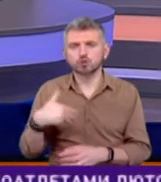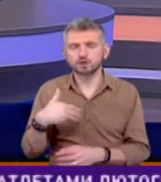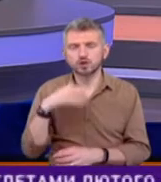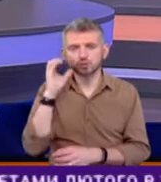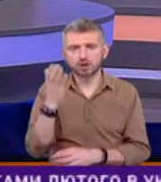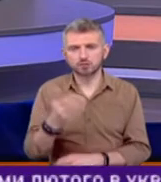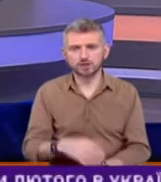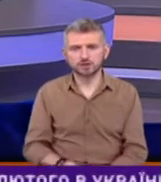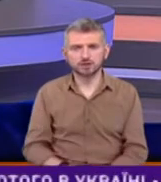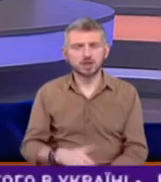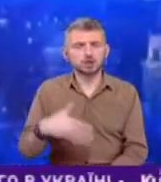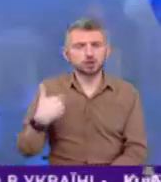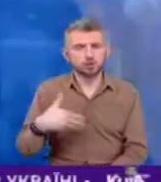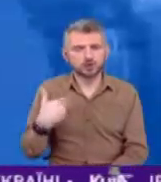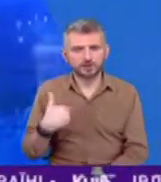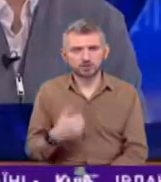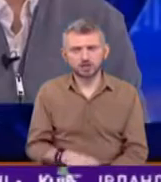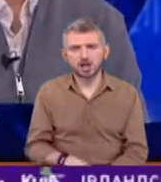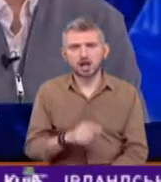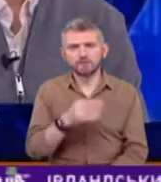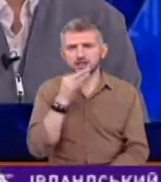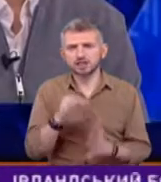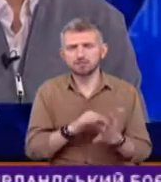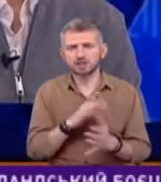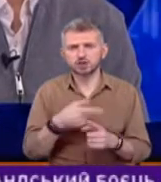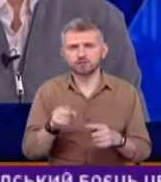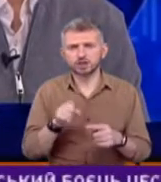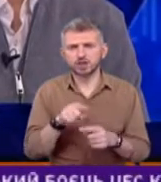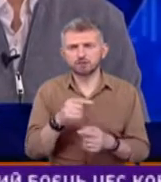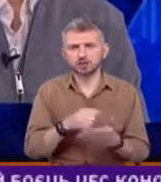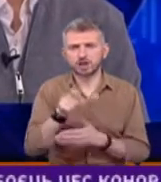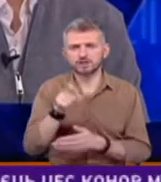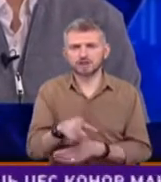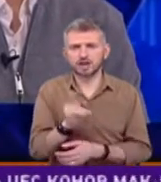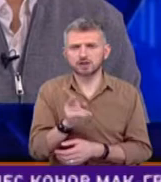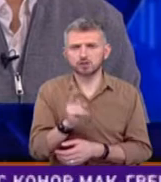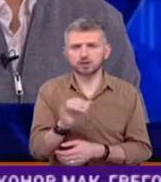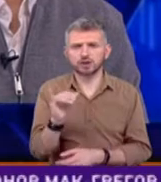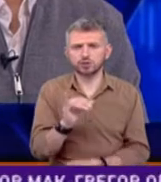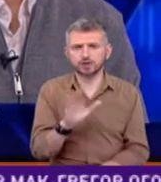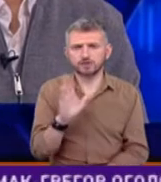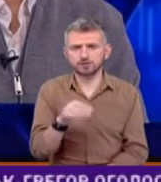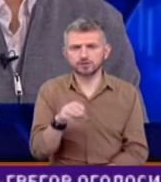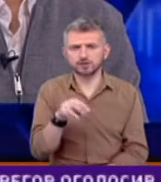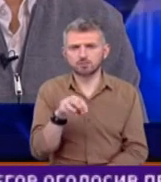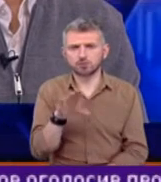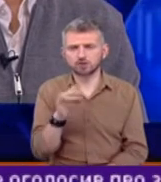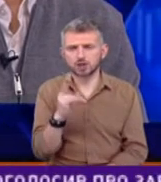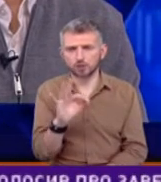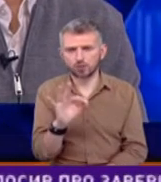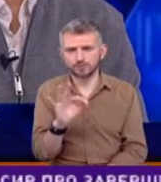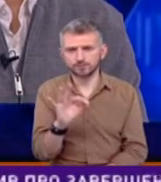уважно. Алло. Добрий вечір. Добрий. А ви так скажете, от цей от кандидат, який Юрій Володимирович